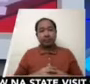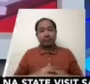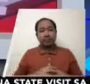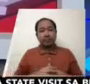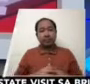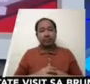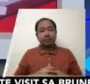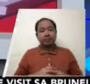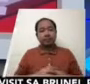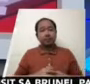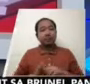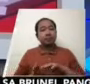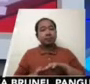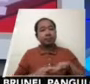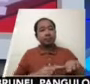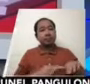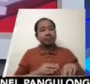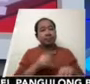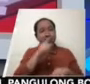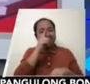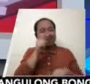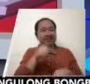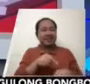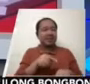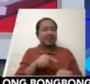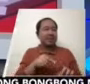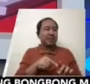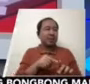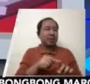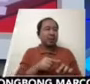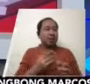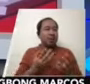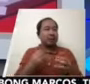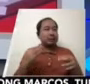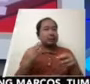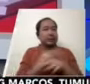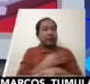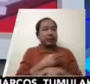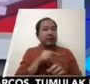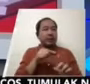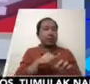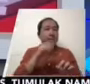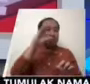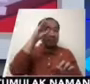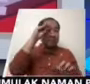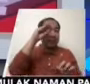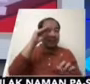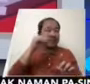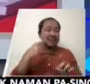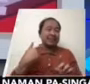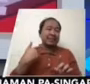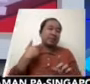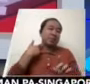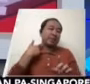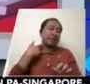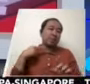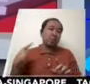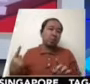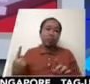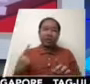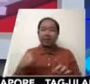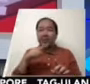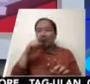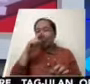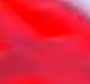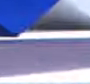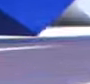Dahil umano sa kagustuhang makaganti ng hostage ng senior citizen, ang isang lalaking kalalabas lang ng kulungan. At